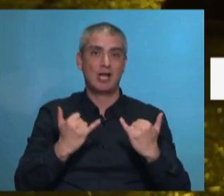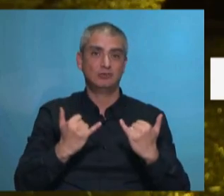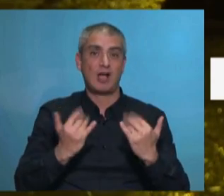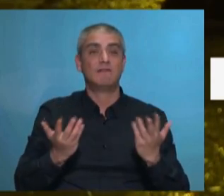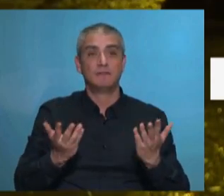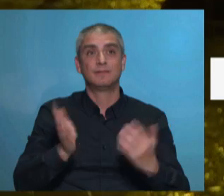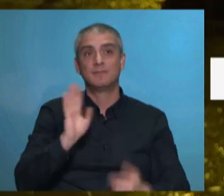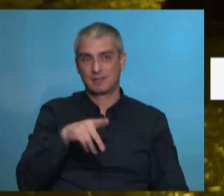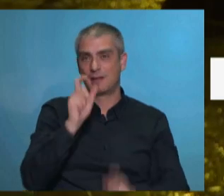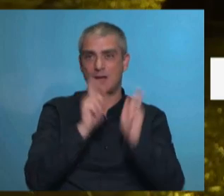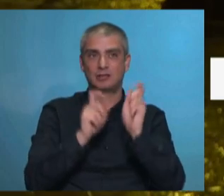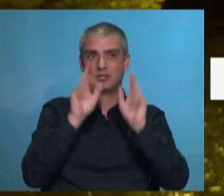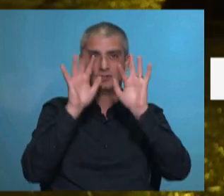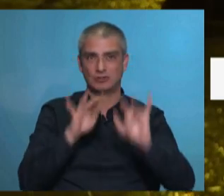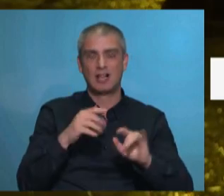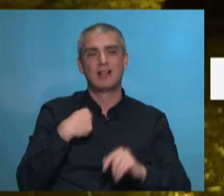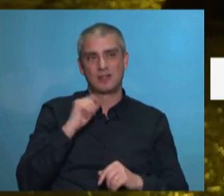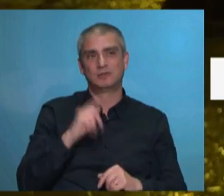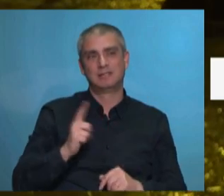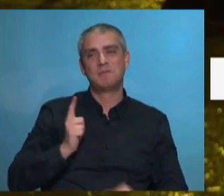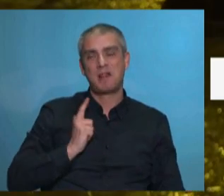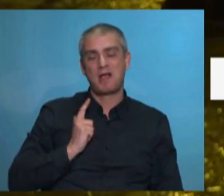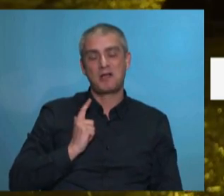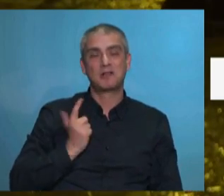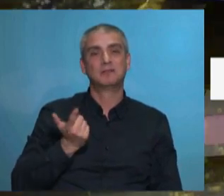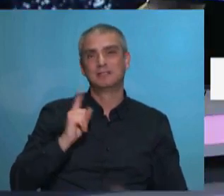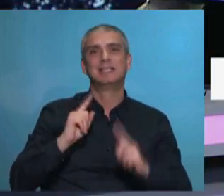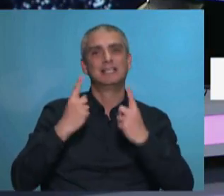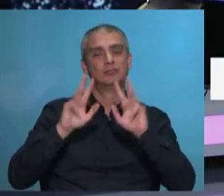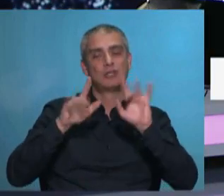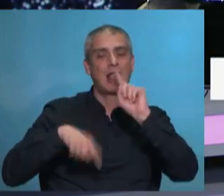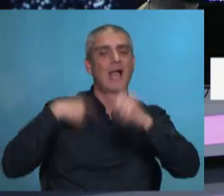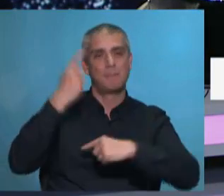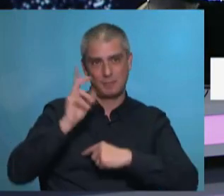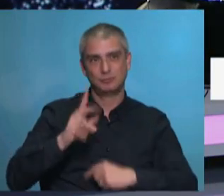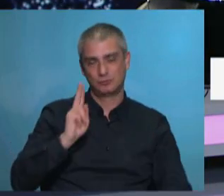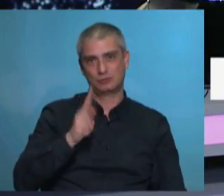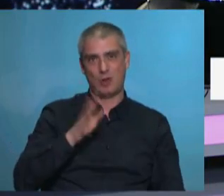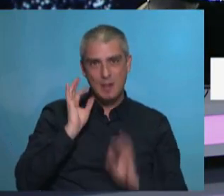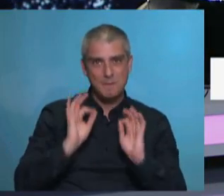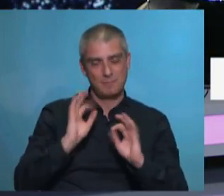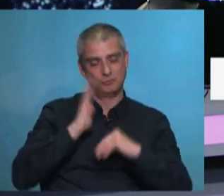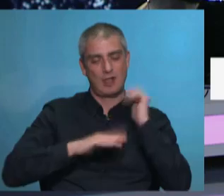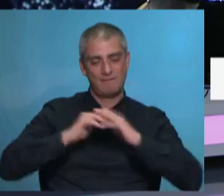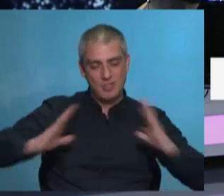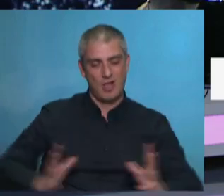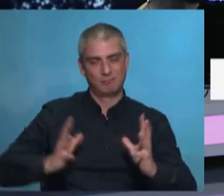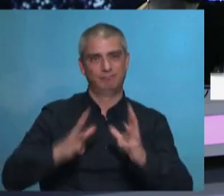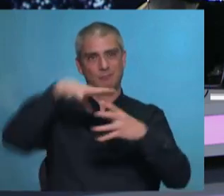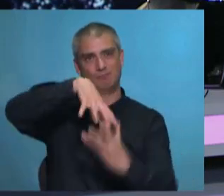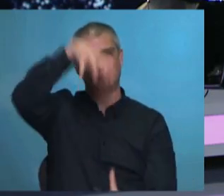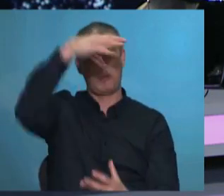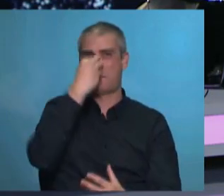גם אנשי שלג, אנחנו נצטרך להמתין לאירוע השלג הבא כדי שנוכל ממש לבנות. כן, תודה